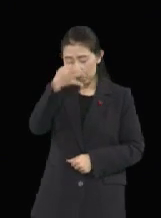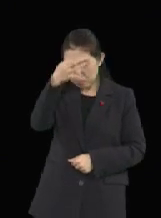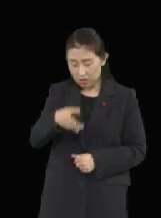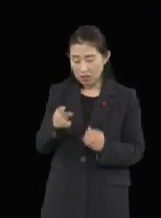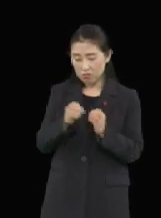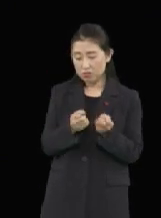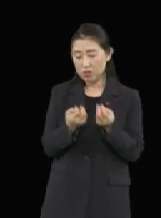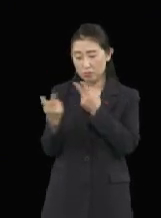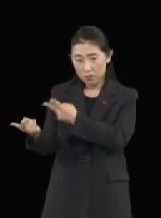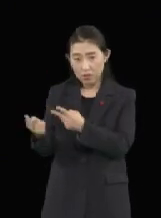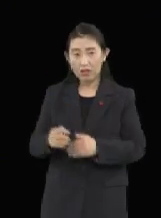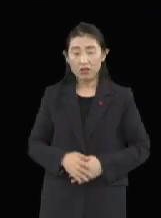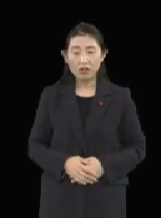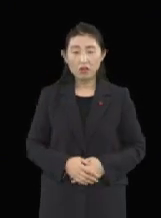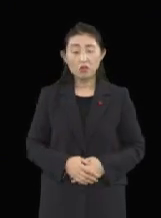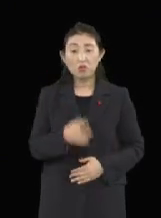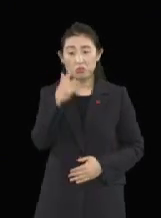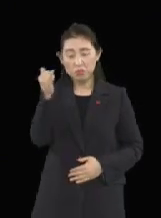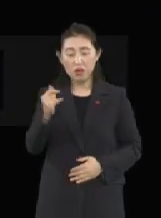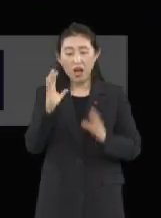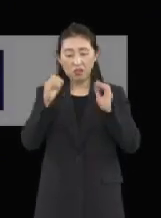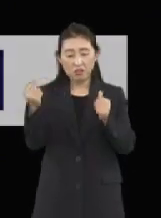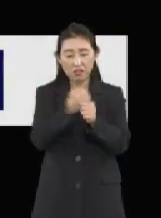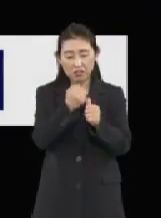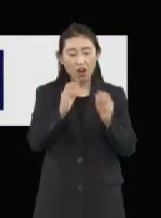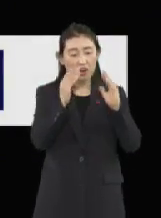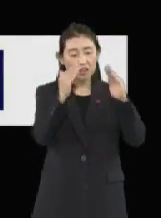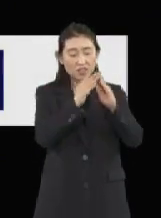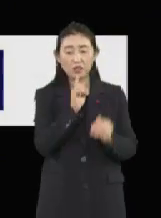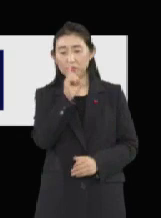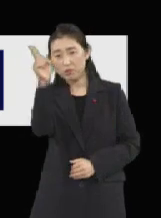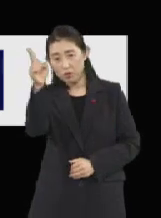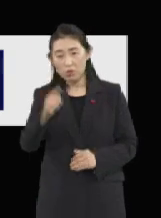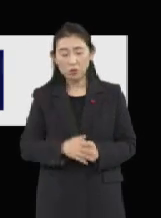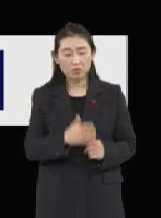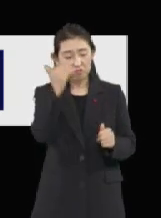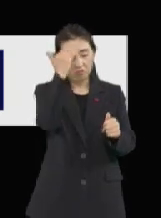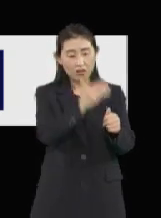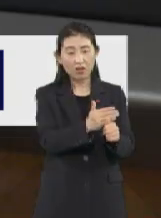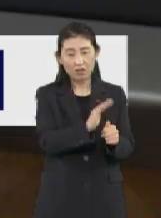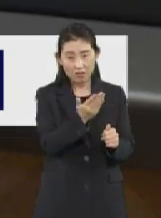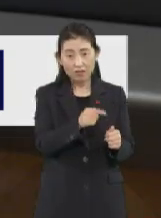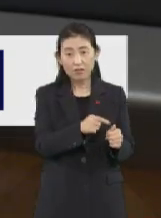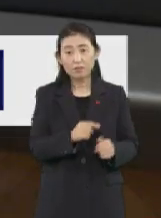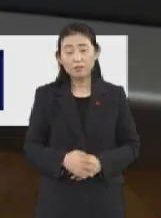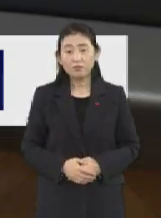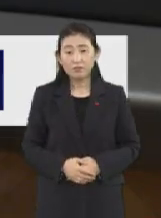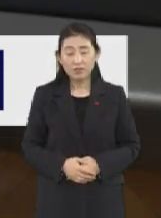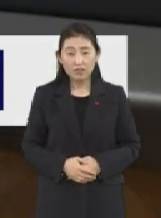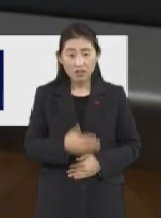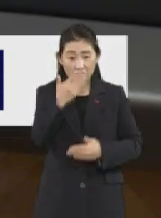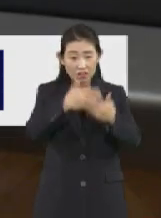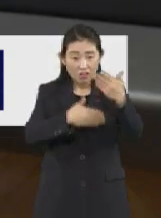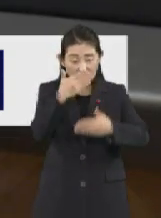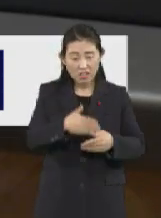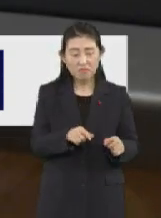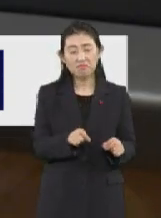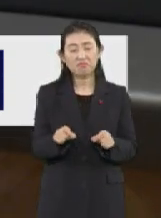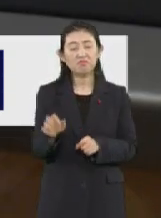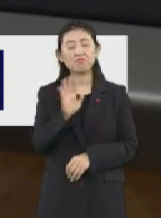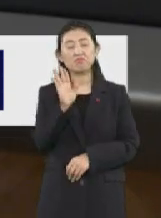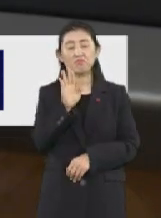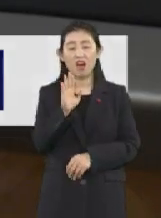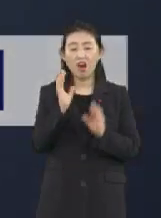보냈고 학부모가 경찰에 아동학대로 어린이집을 신고하자 퇴사 처리됐습니다. CCTV 확인을 계속